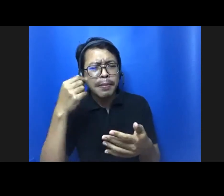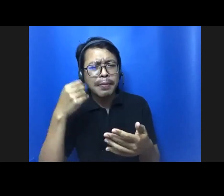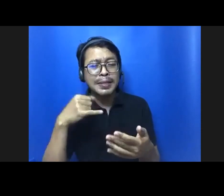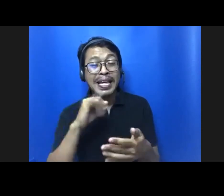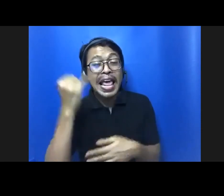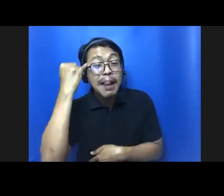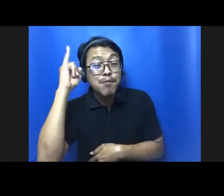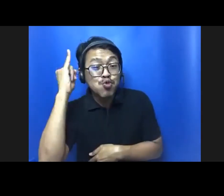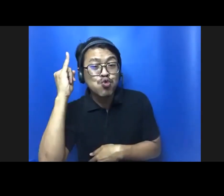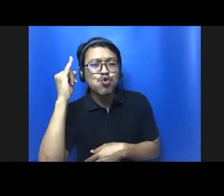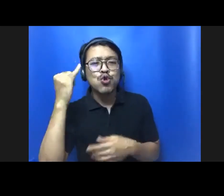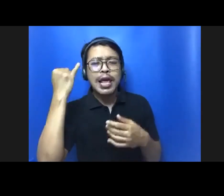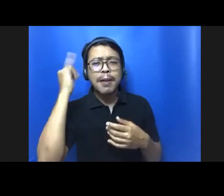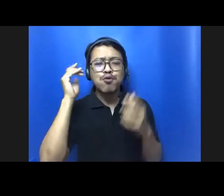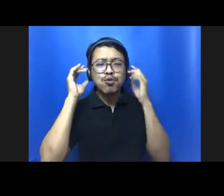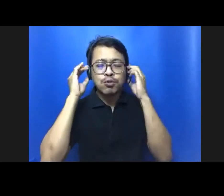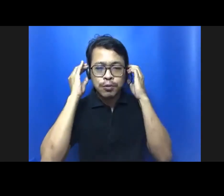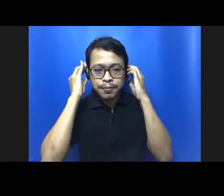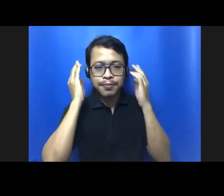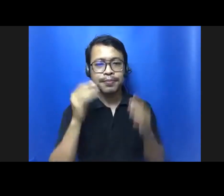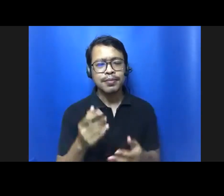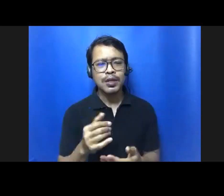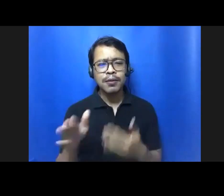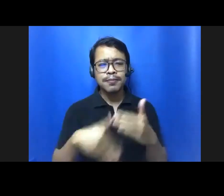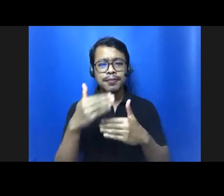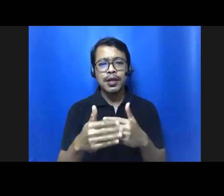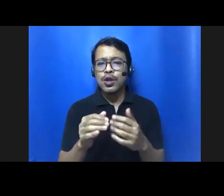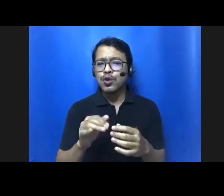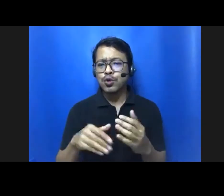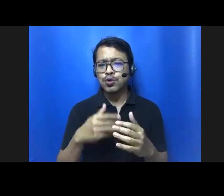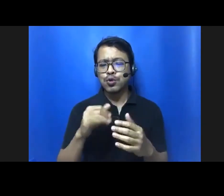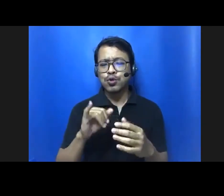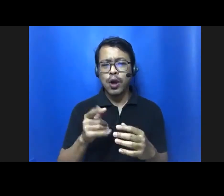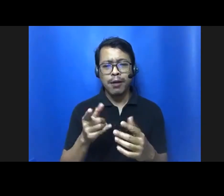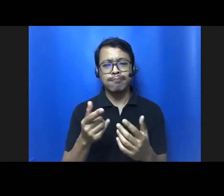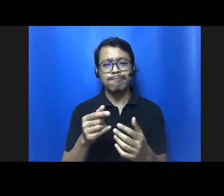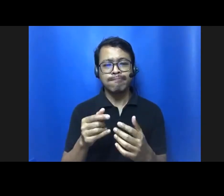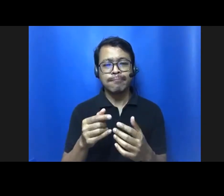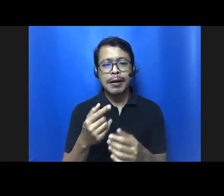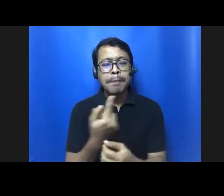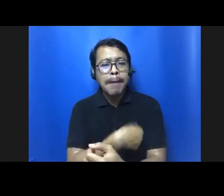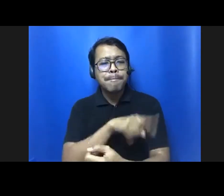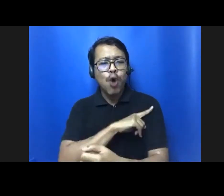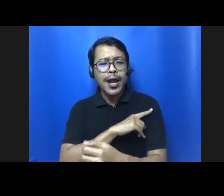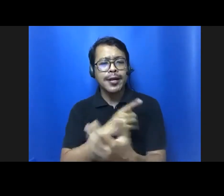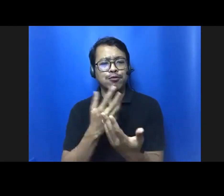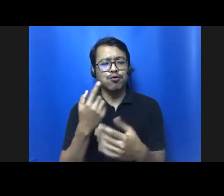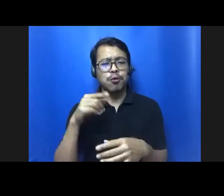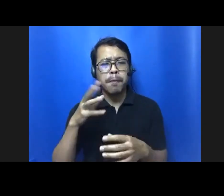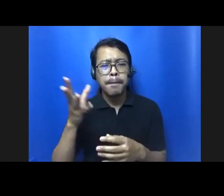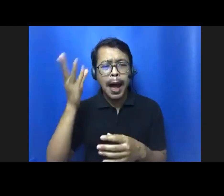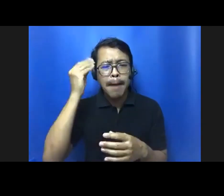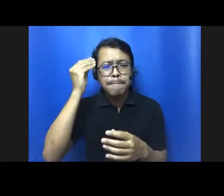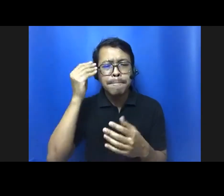budaya dan keluargaan, itu untuk memperhalus budi kita, menanamkan cinta tanah air dan sebagainya. Itu juga penting. Nah,